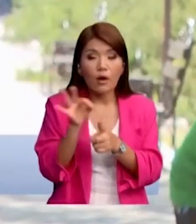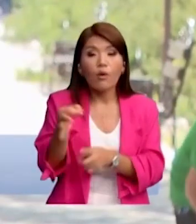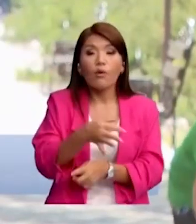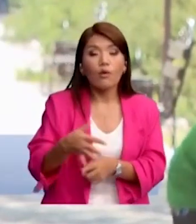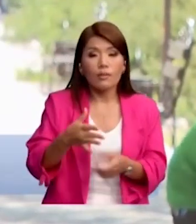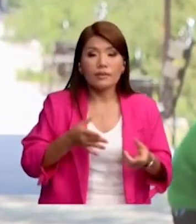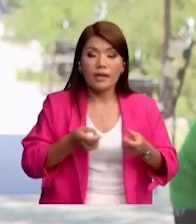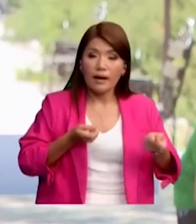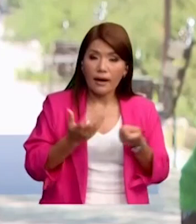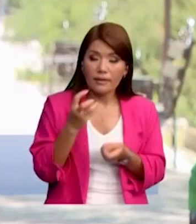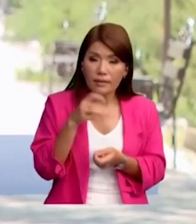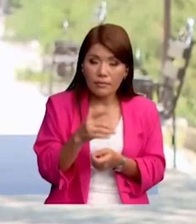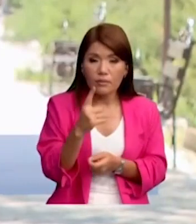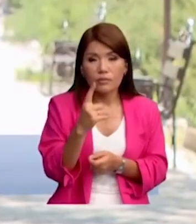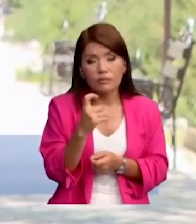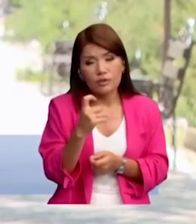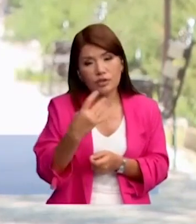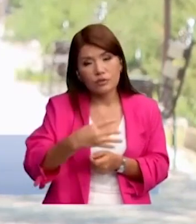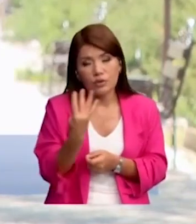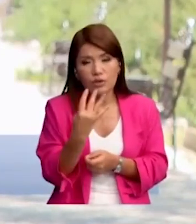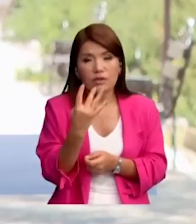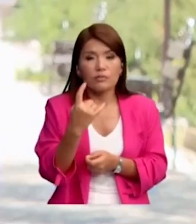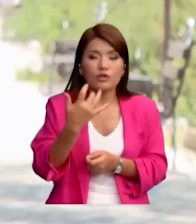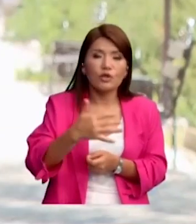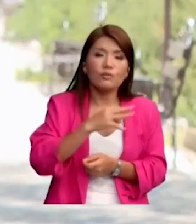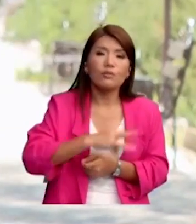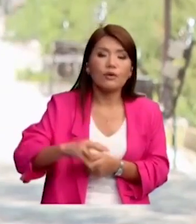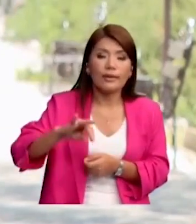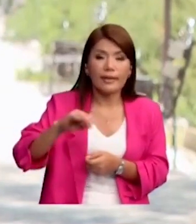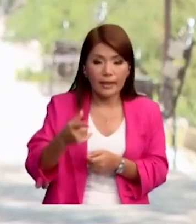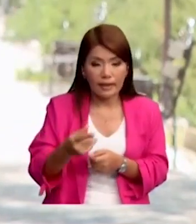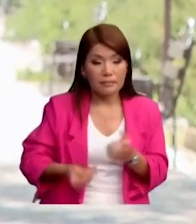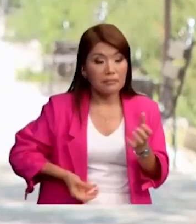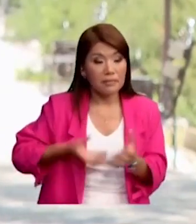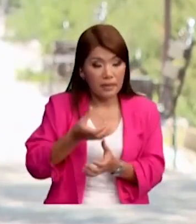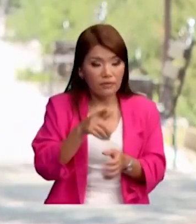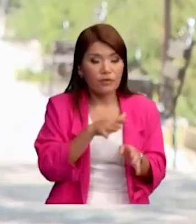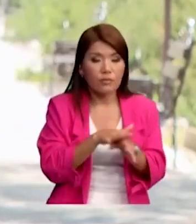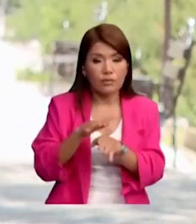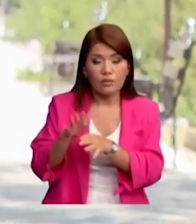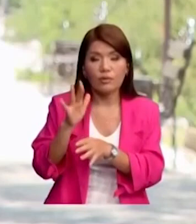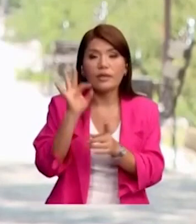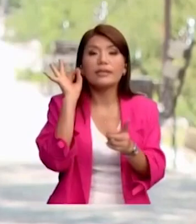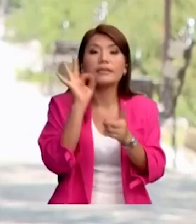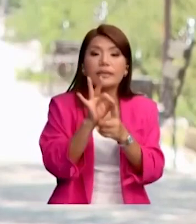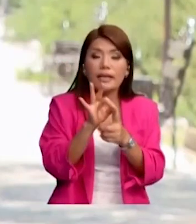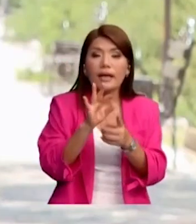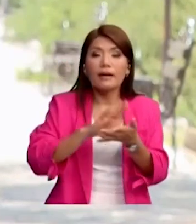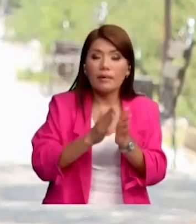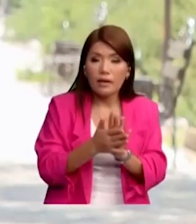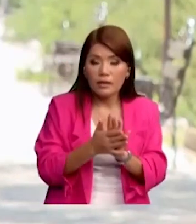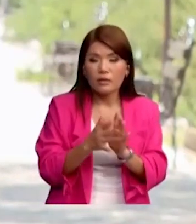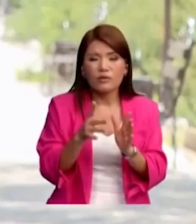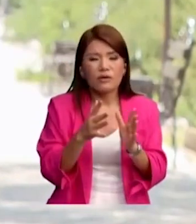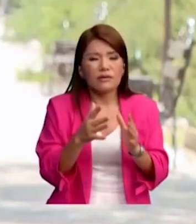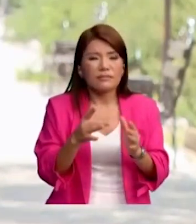әкімдігінен 144-150 миллион теңгенің көлемінде арнайы қаржы бөліп осы жобаны жүзеге асырамыз. Жобаның мақсаты әлеуметтік аз қамтылған